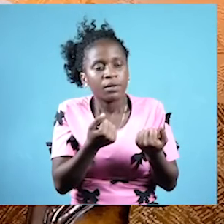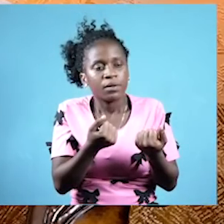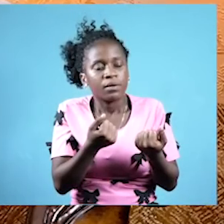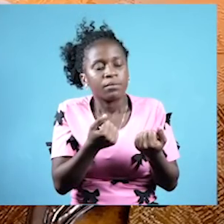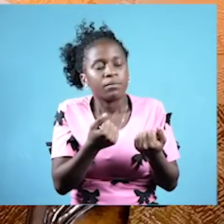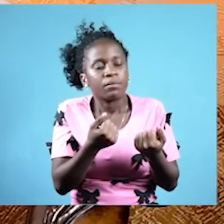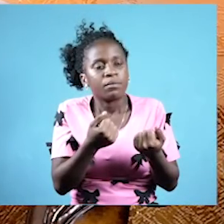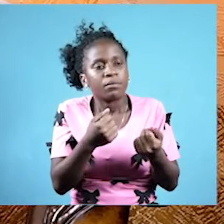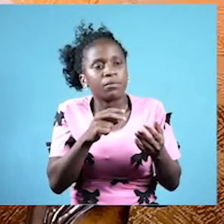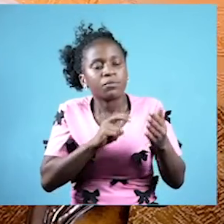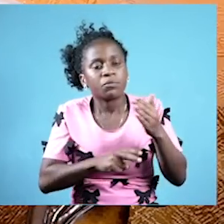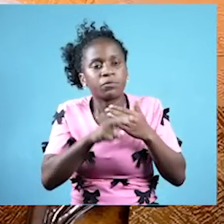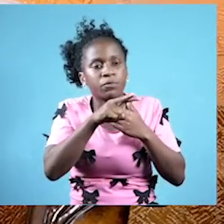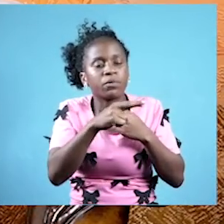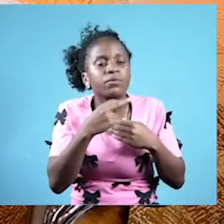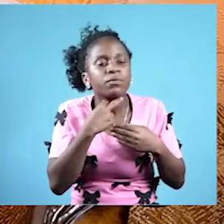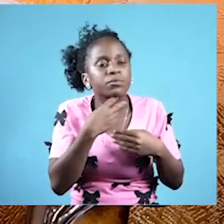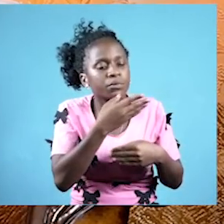kuvivuka vikwazo hivyo